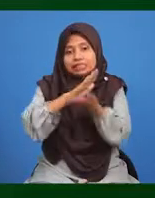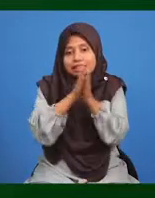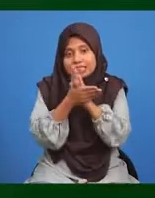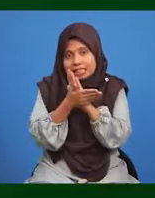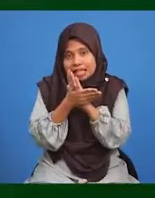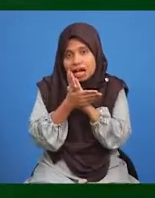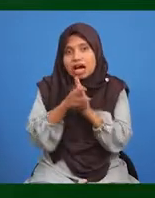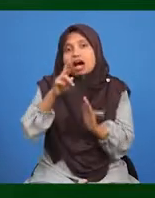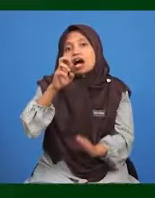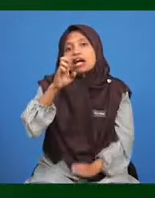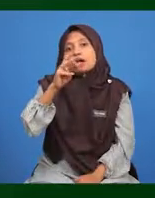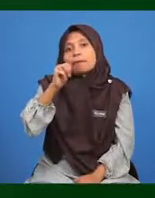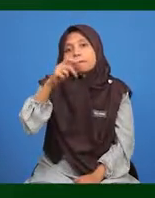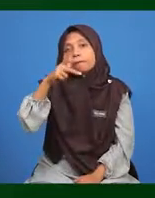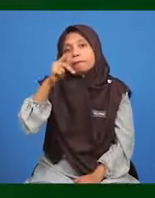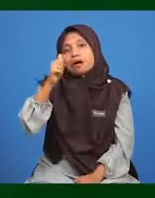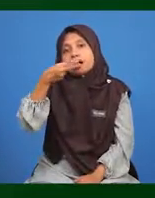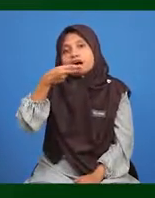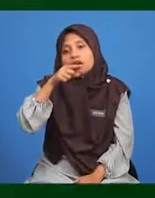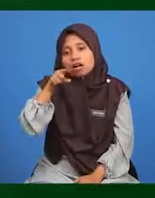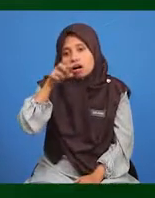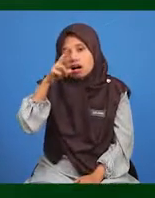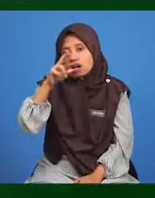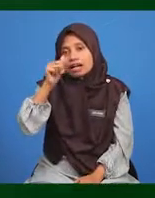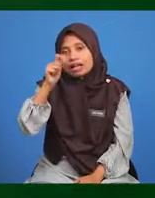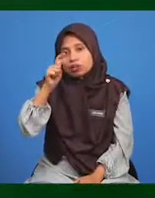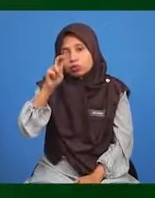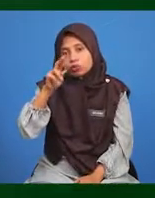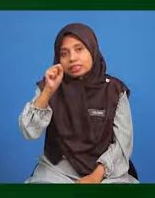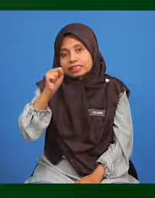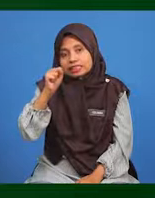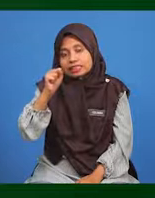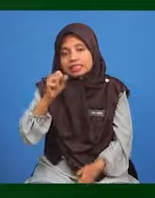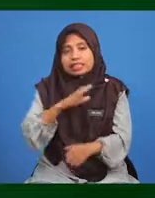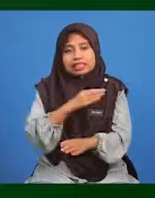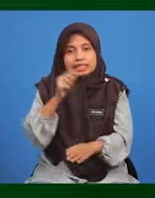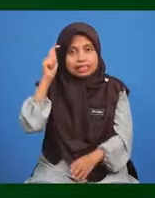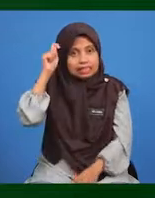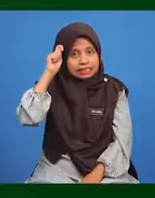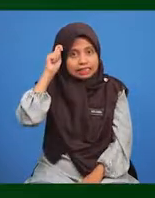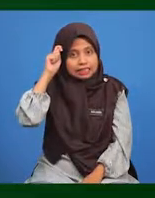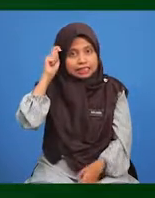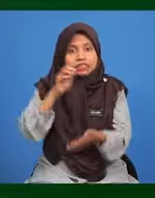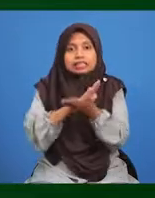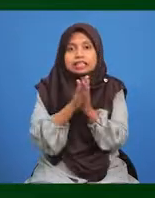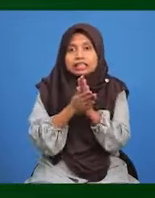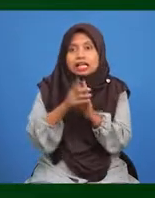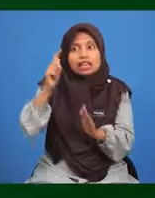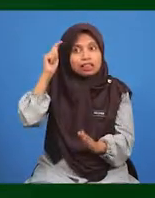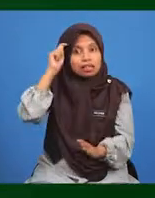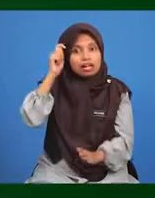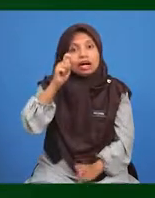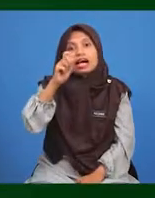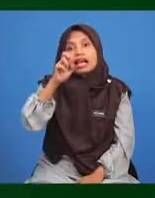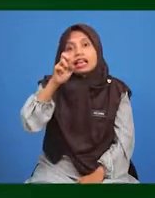ratus. Dan contoh yang terakhir, teka akan menjadi teka-teki.